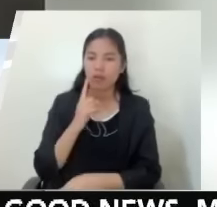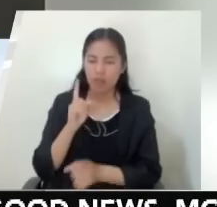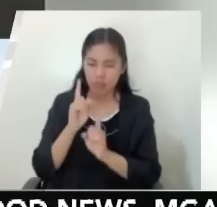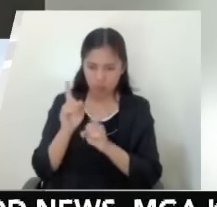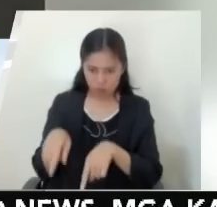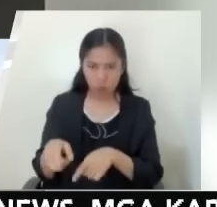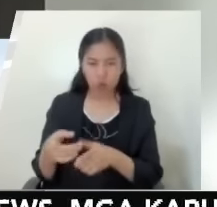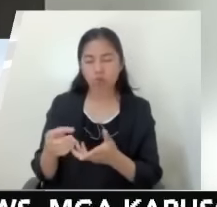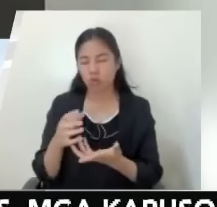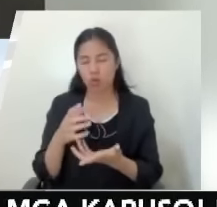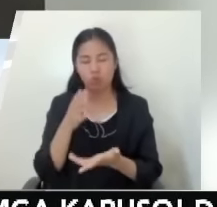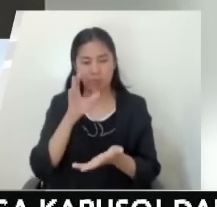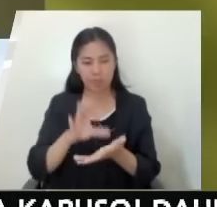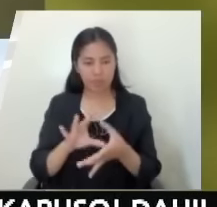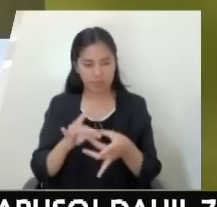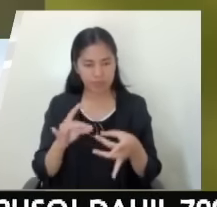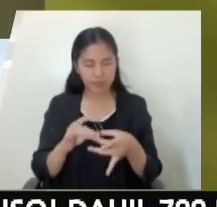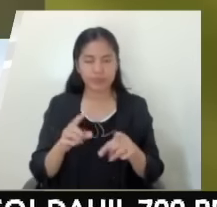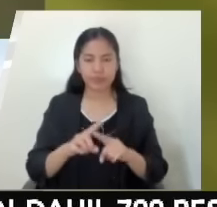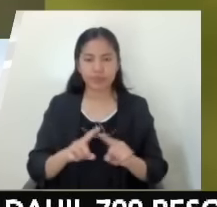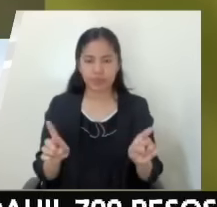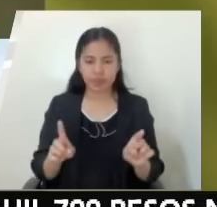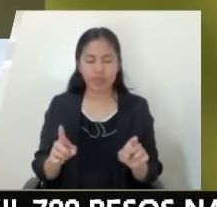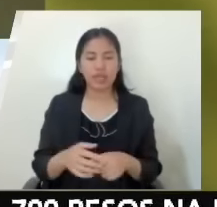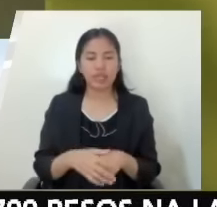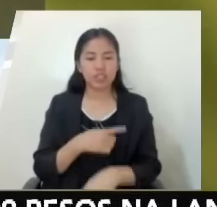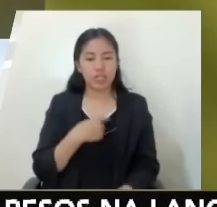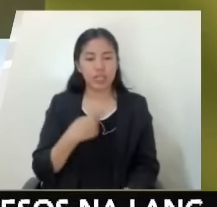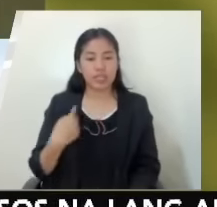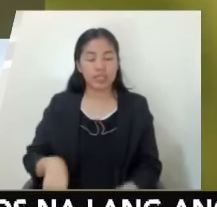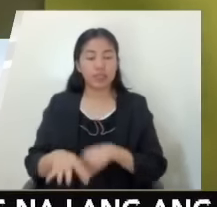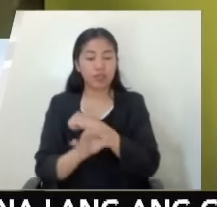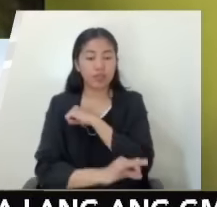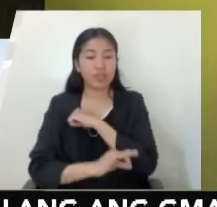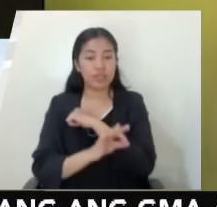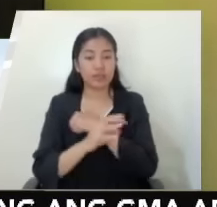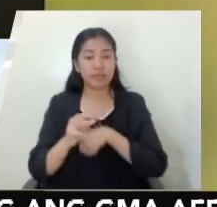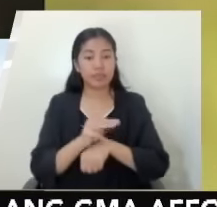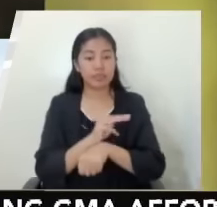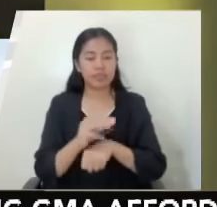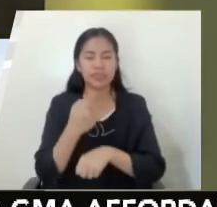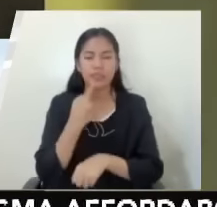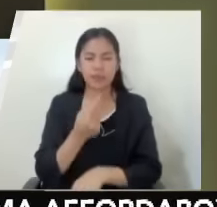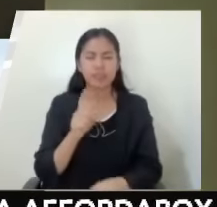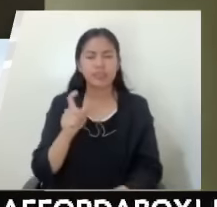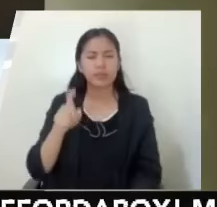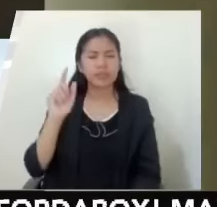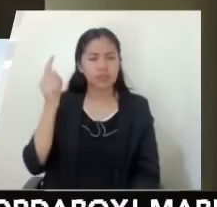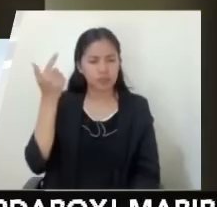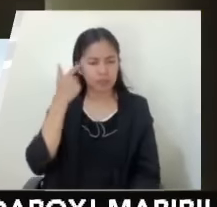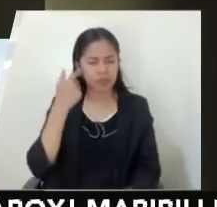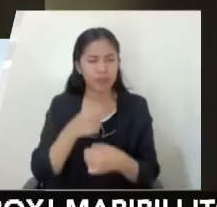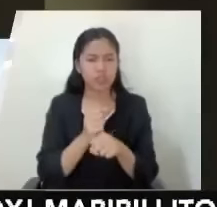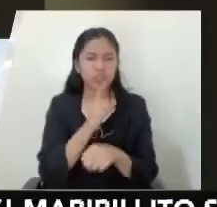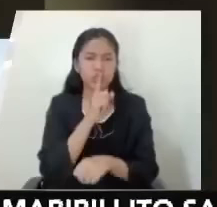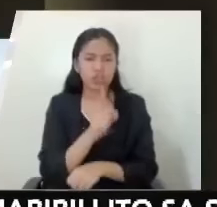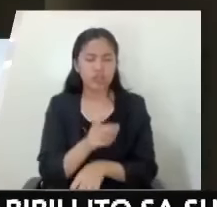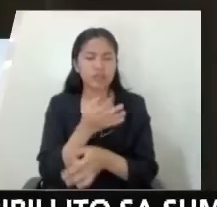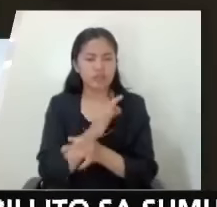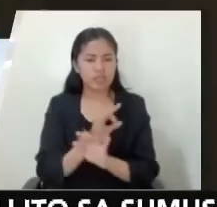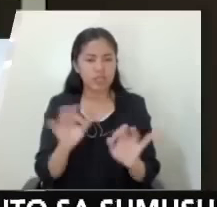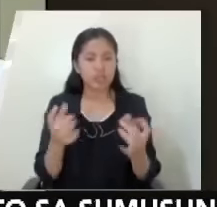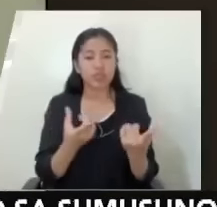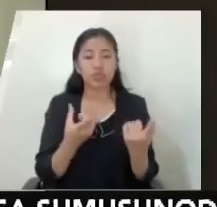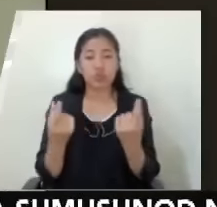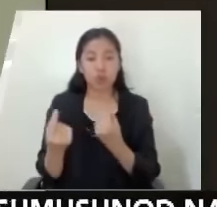Remulla. Pero una nang sinabi ng Chinese Foreign Ministry na dapat iyakin ng gobyerno na malayang nagagawa ng mga diplomat ang kanilang